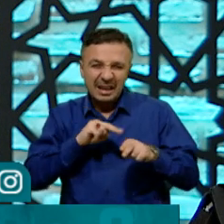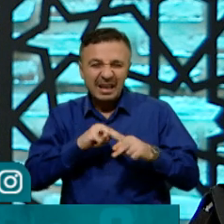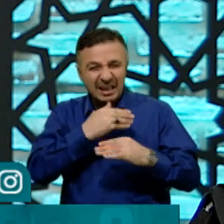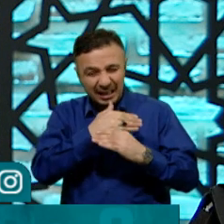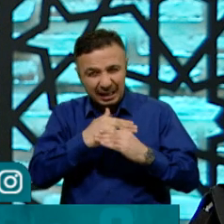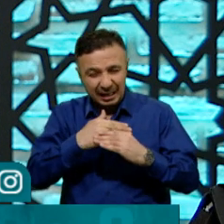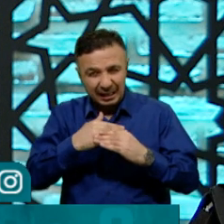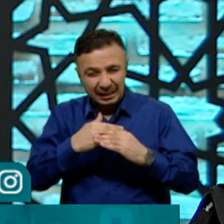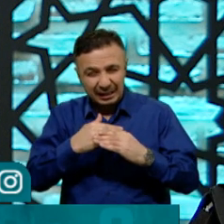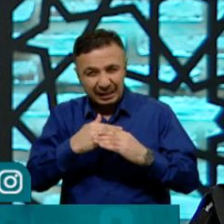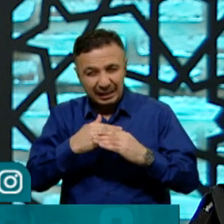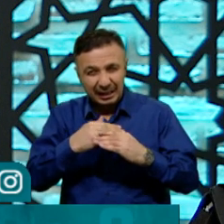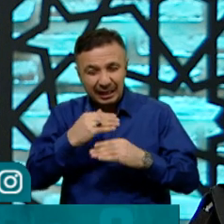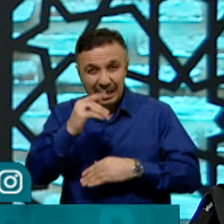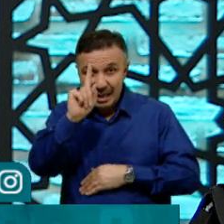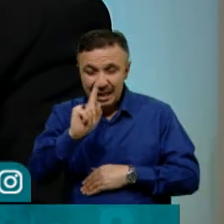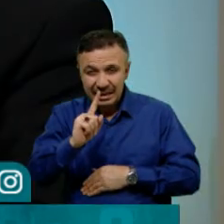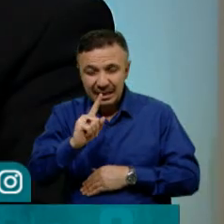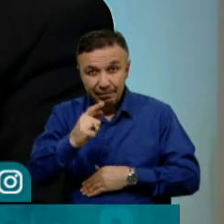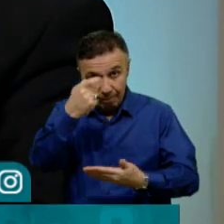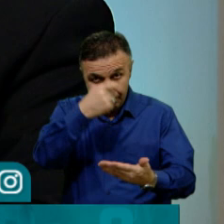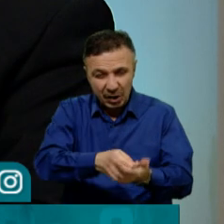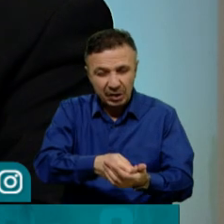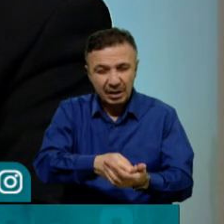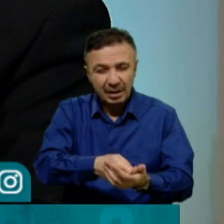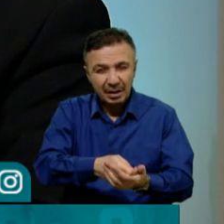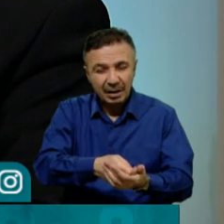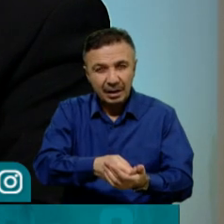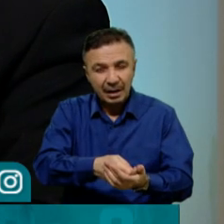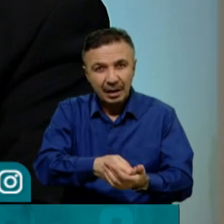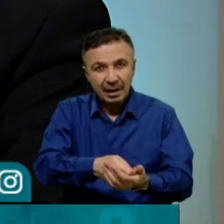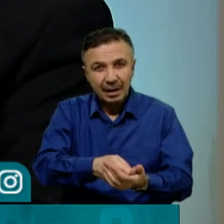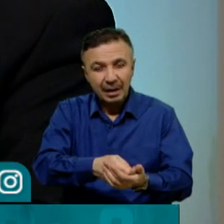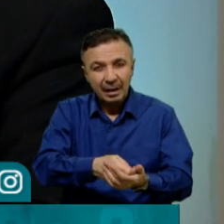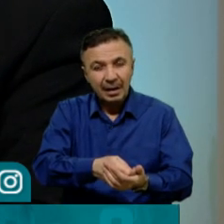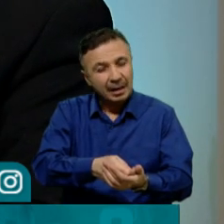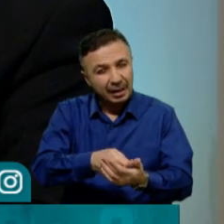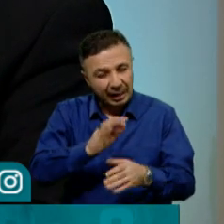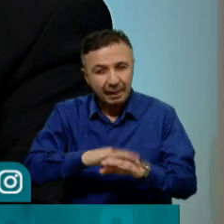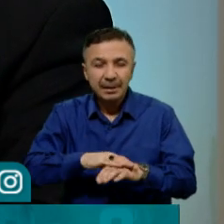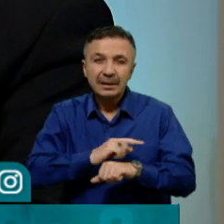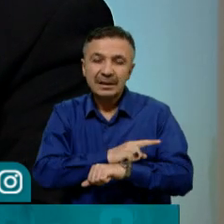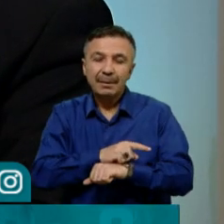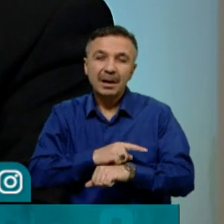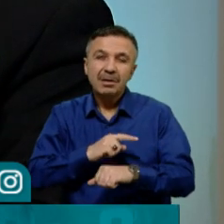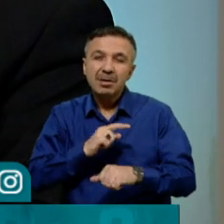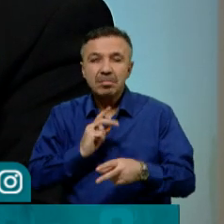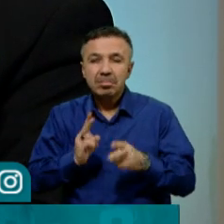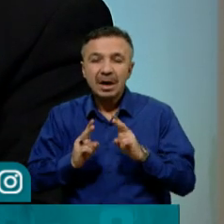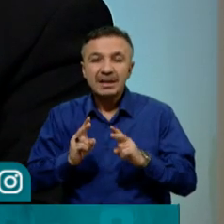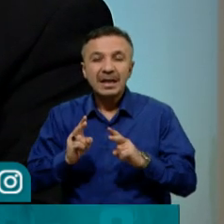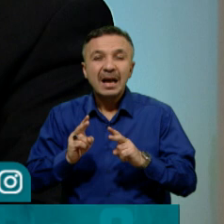yapıldığında veya peşin ödeme yapıldığında bazen var yani mağazadan